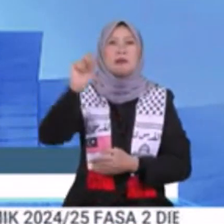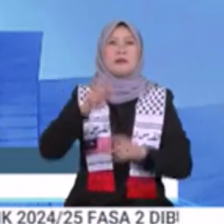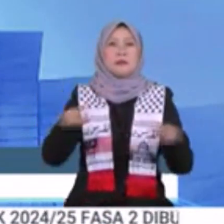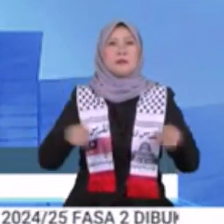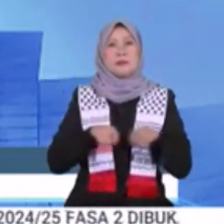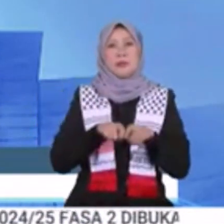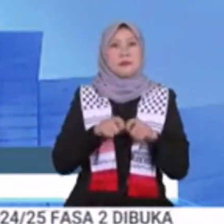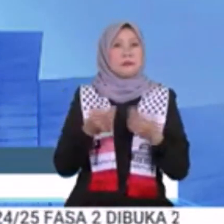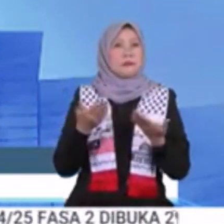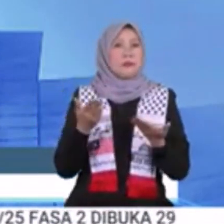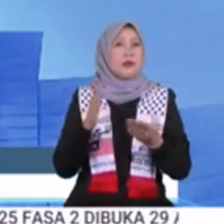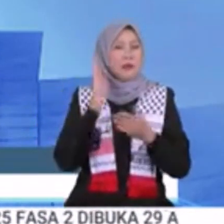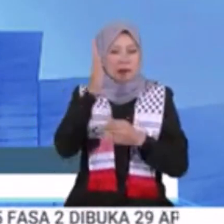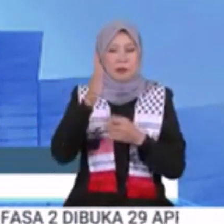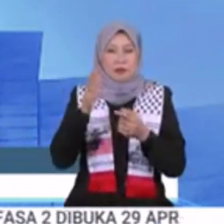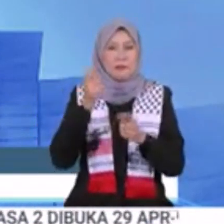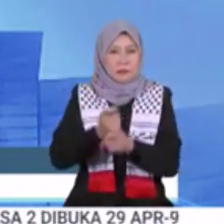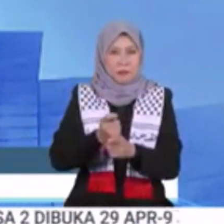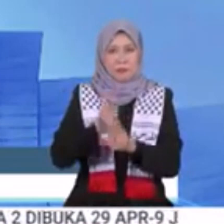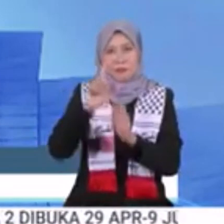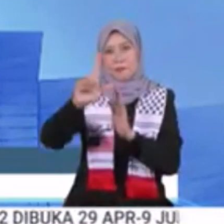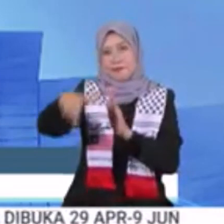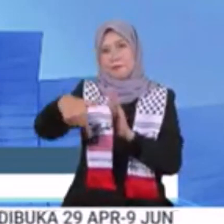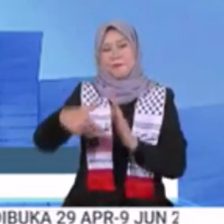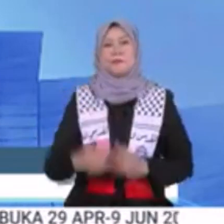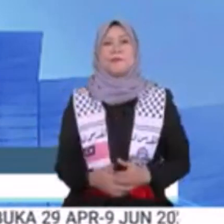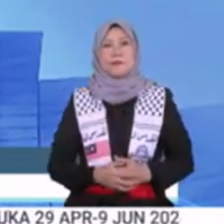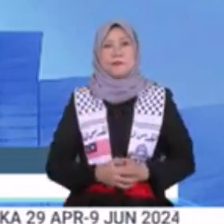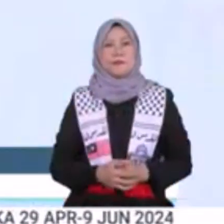Lokasi spesifiknya akan ditentukan kemudian.